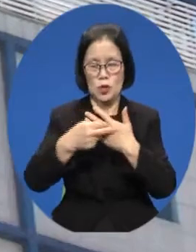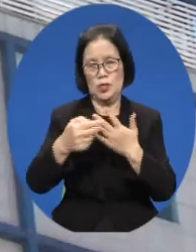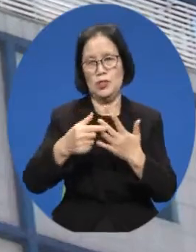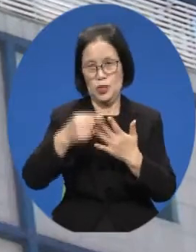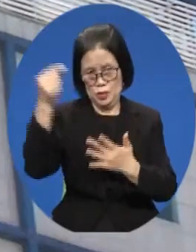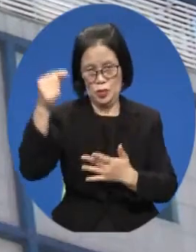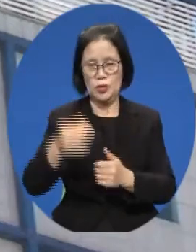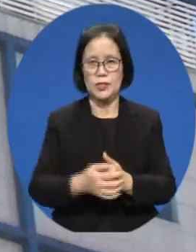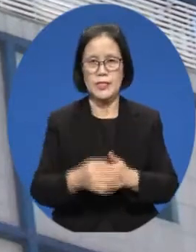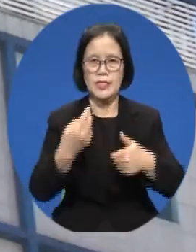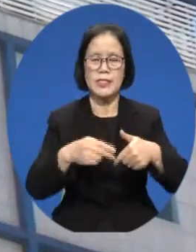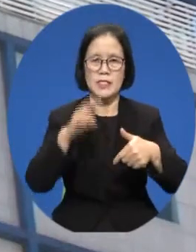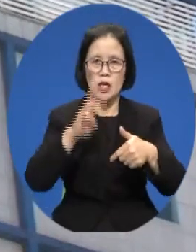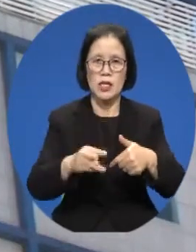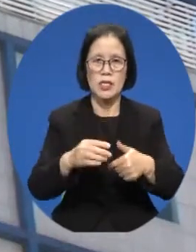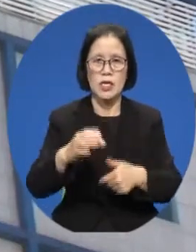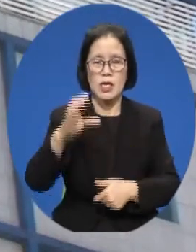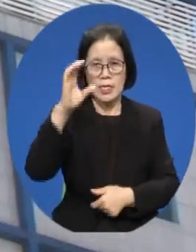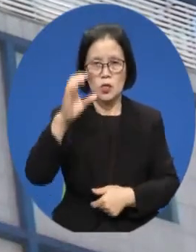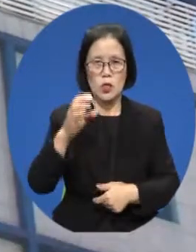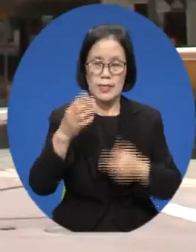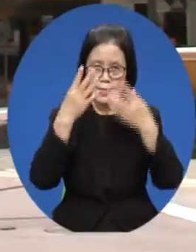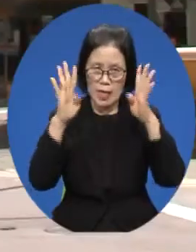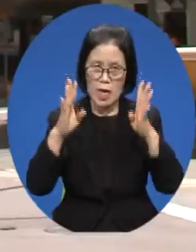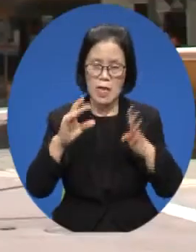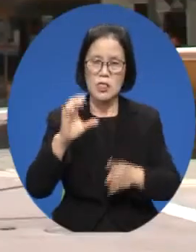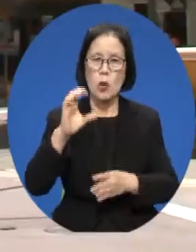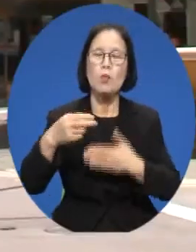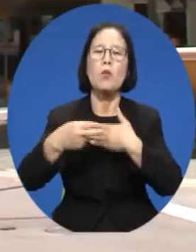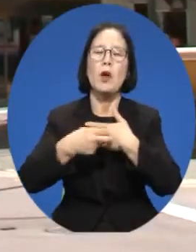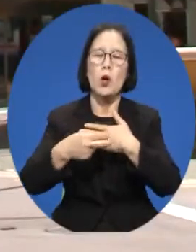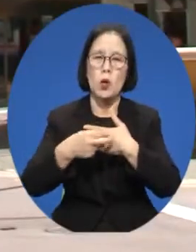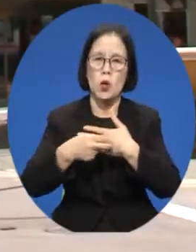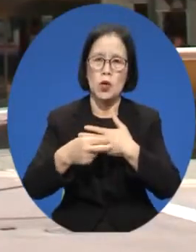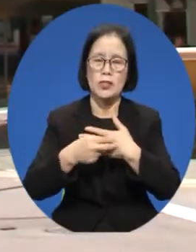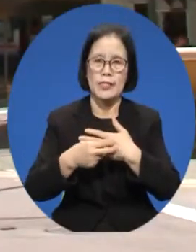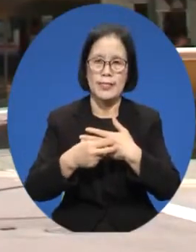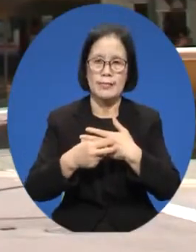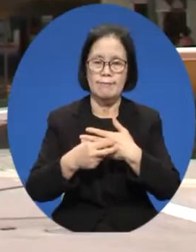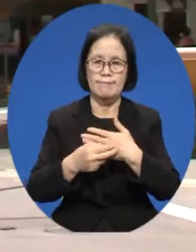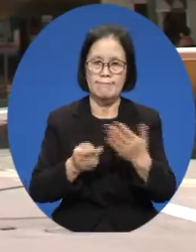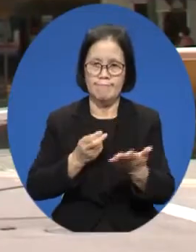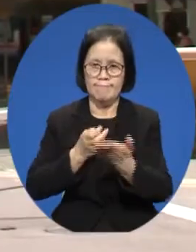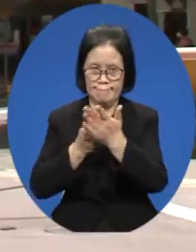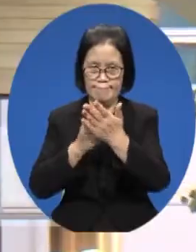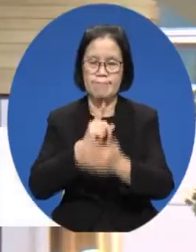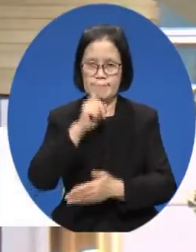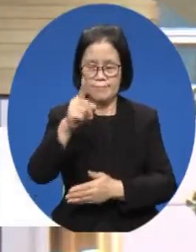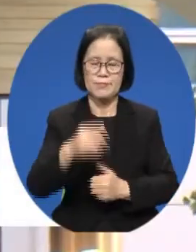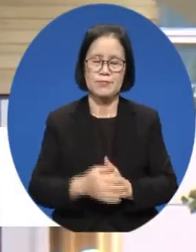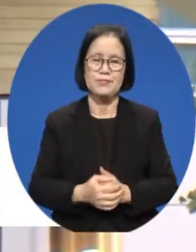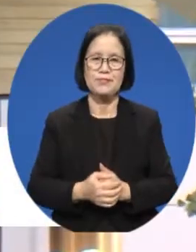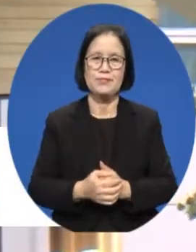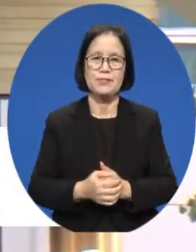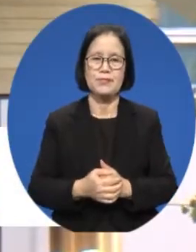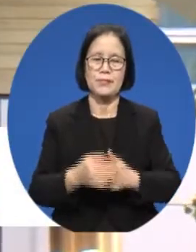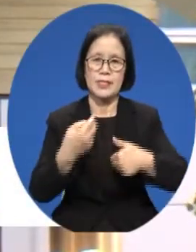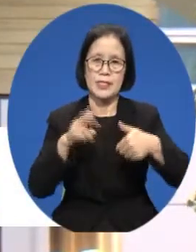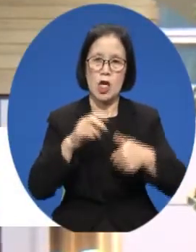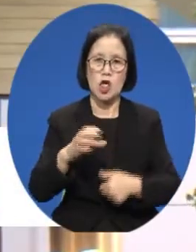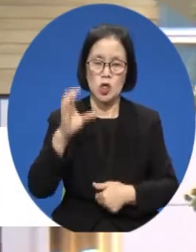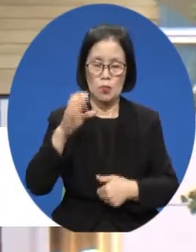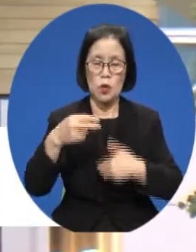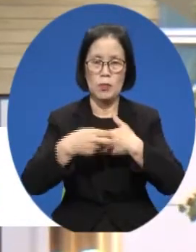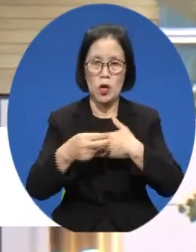데 인터넷에선 가톨릭대 인천성모병원 이 도전장을 내민 성화 인천성모병원 은 신종